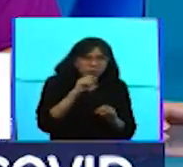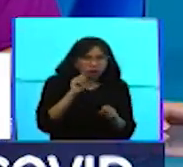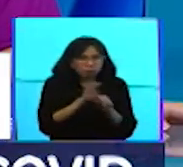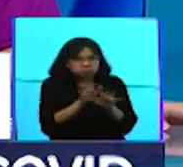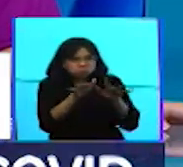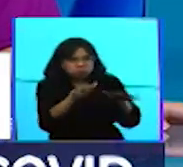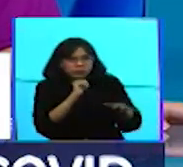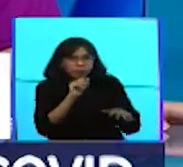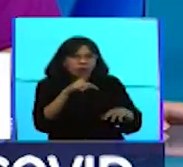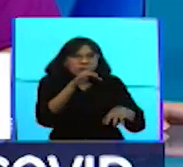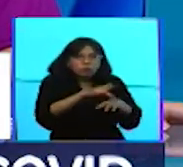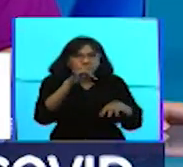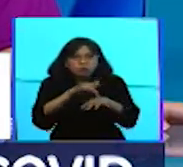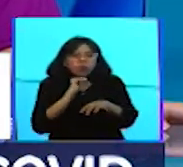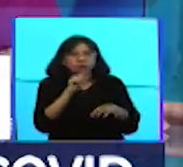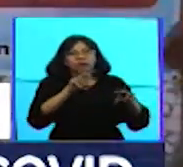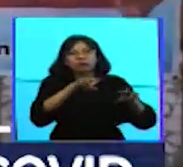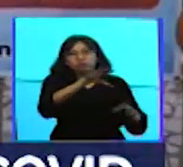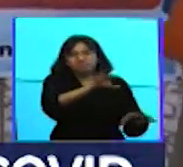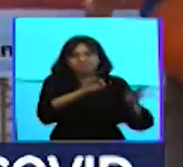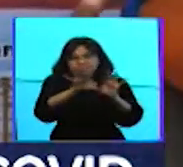kontak dekat dan erat